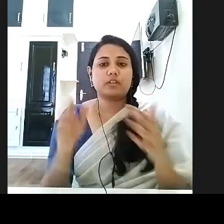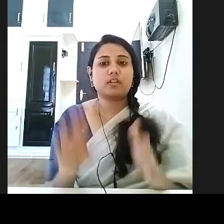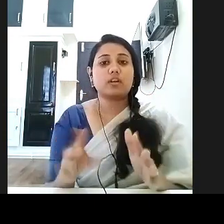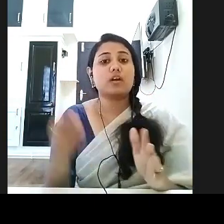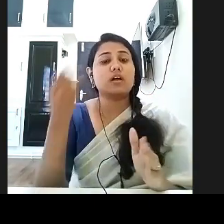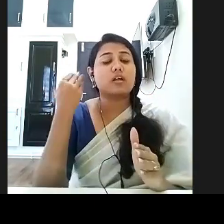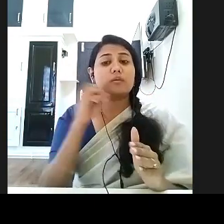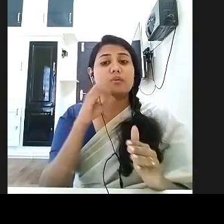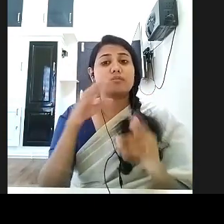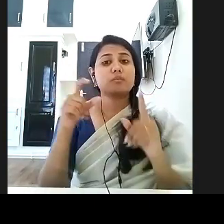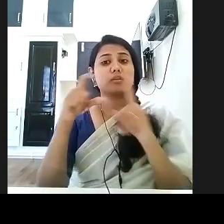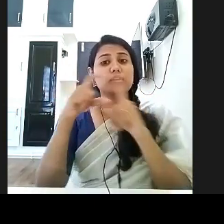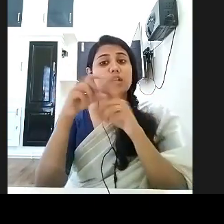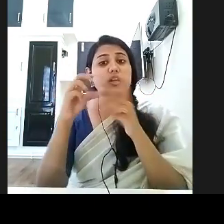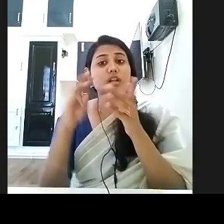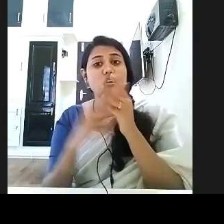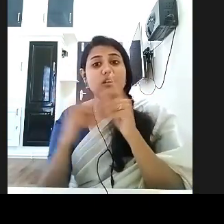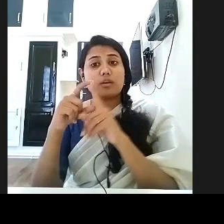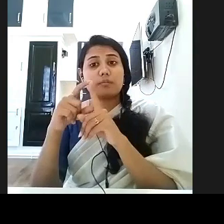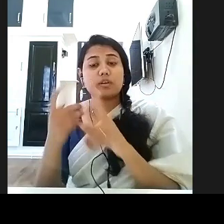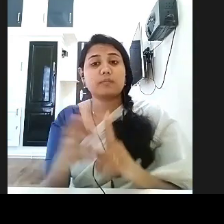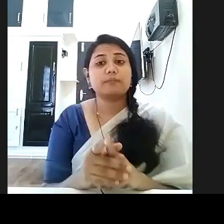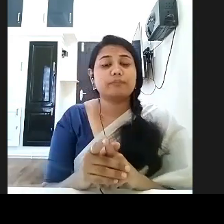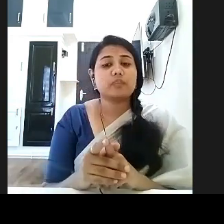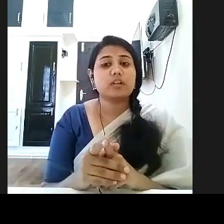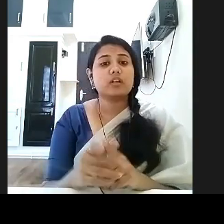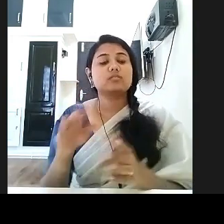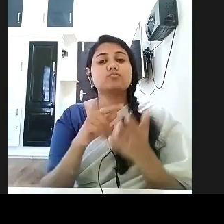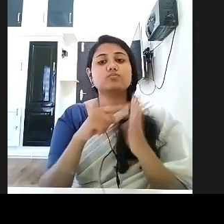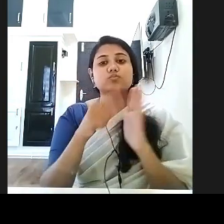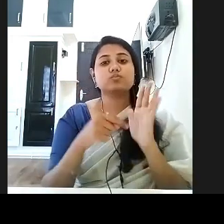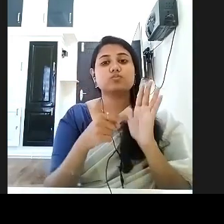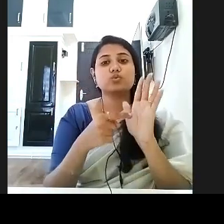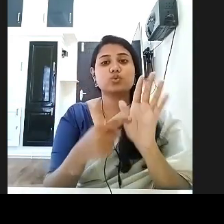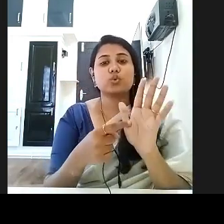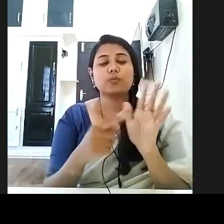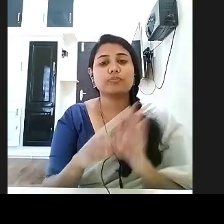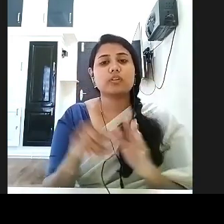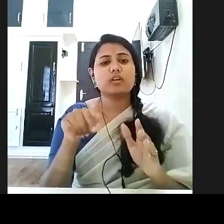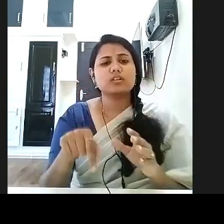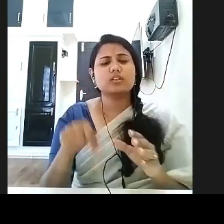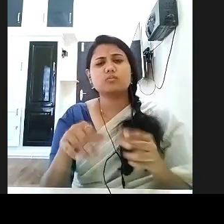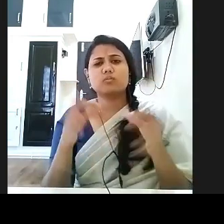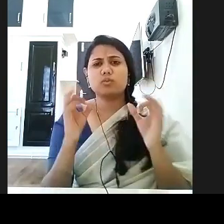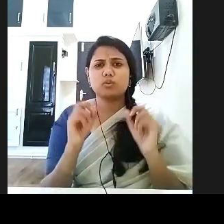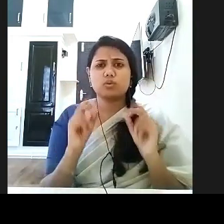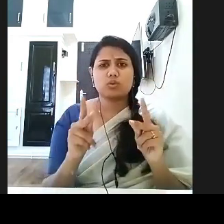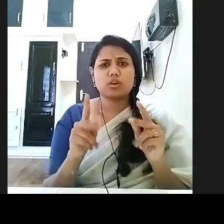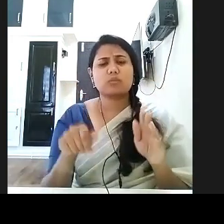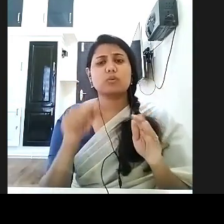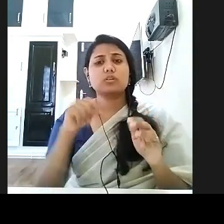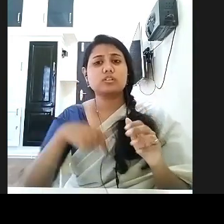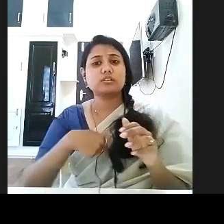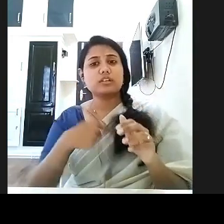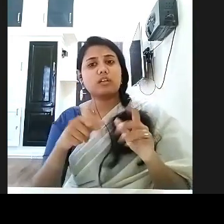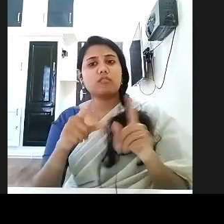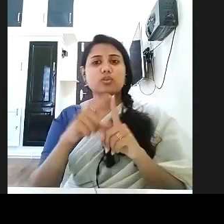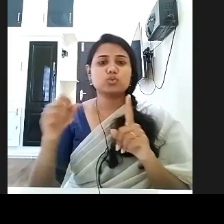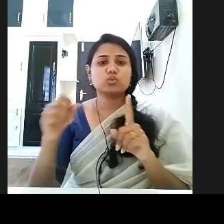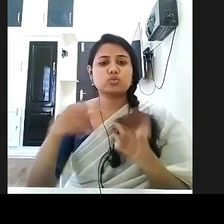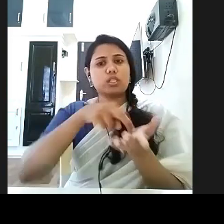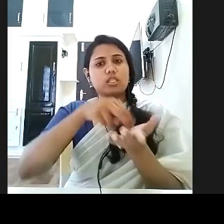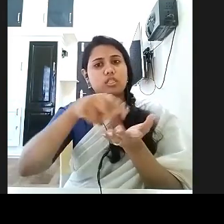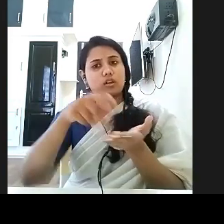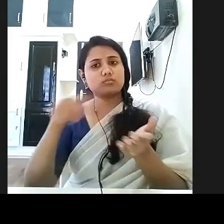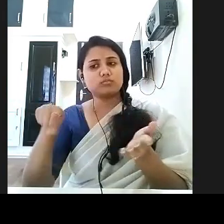നിന്ന് പറഞ്ഞ റിസൾട്ടില് കിട്ടിയത്. ഇപ്പൊ കുഴപ്പമില്ല. അവന്റെ ആവശ്യങ്ങളൊക്കെ കഴിക്കുന്നുണ്ട്, നടക്കുന്നുണ്ട്,